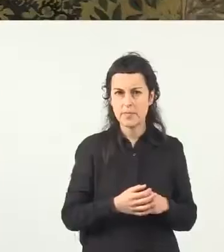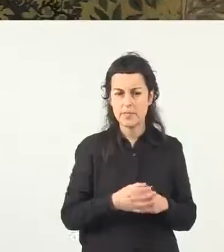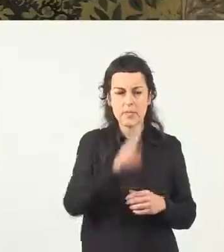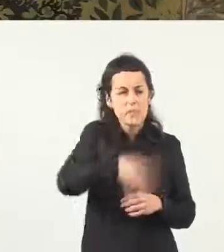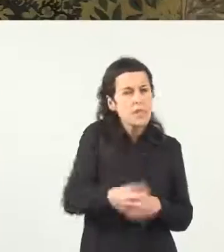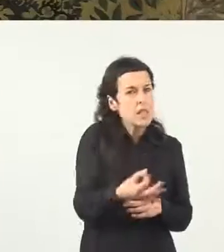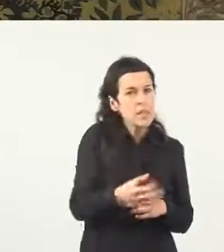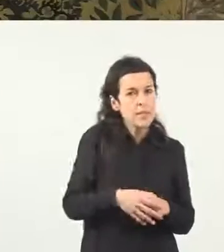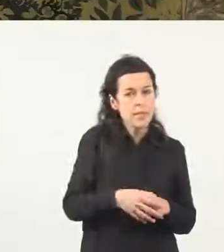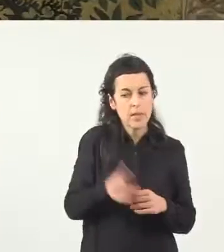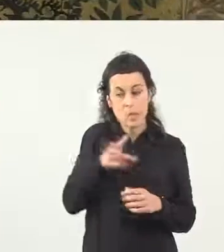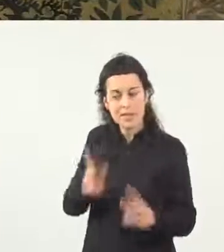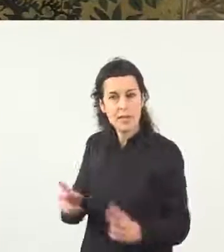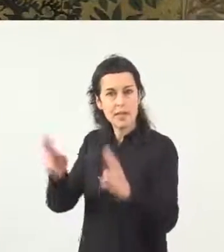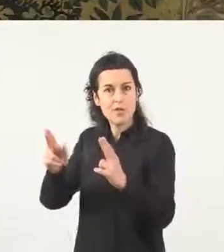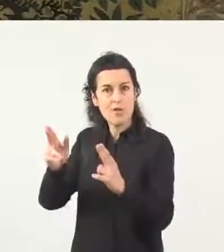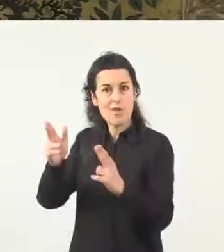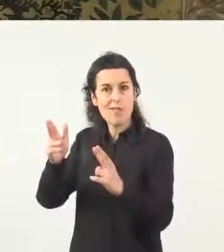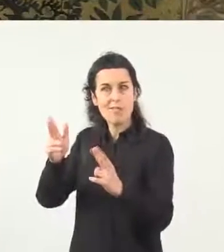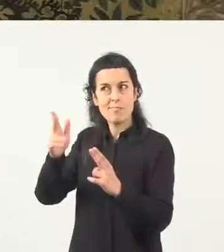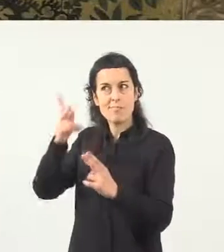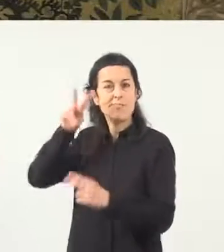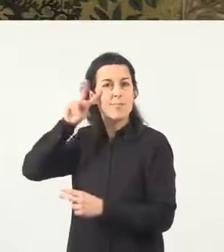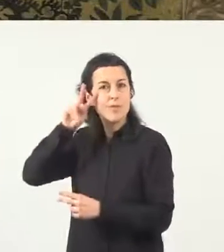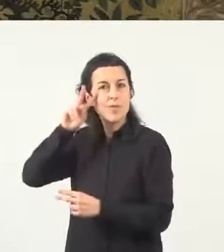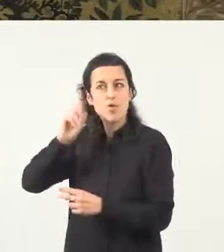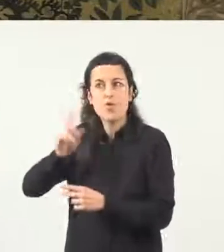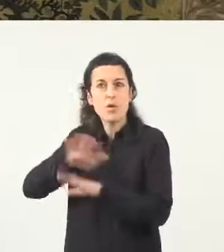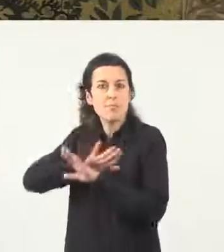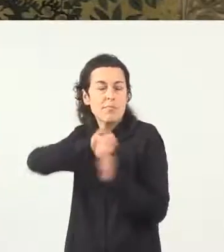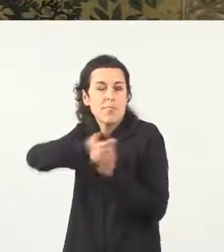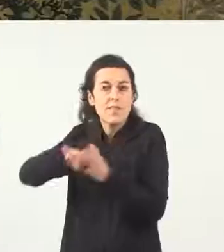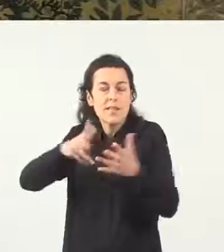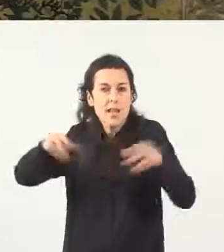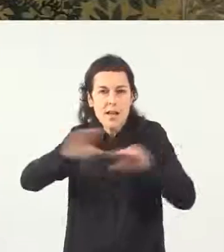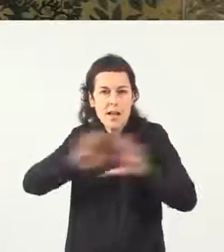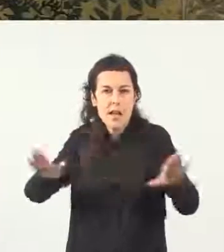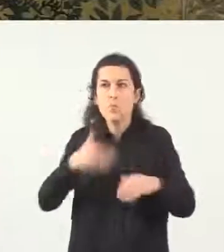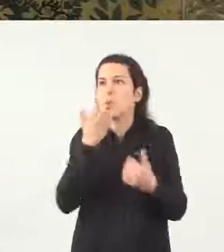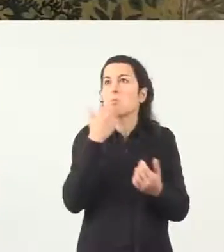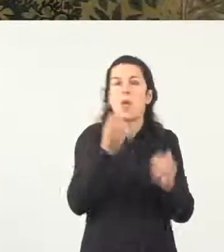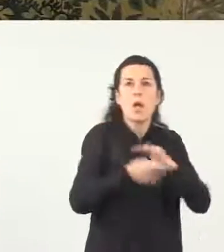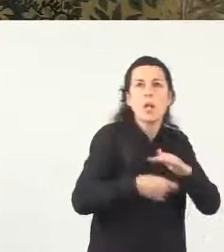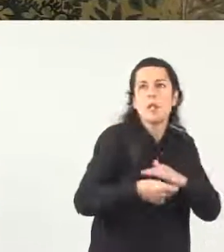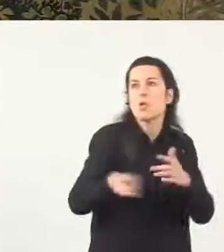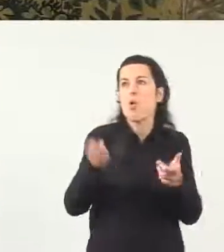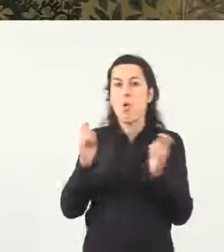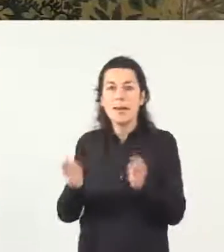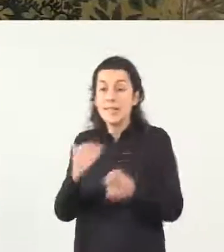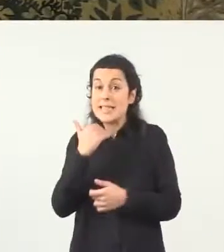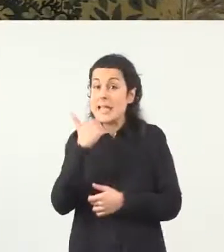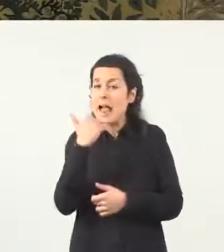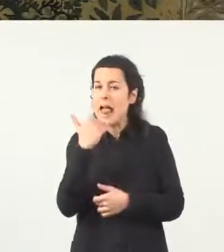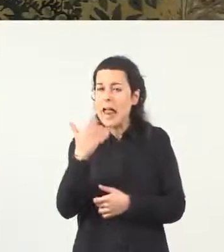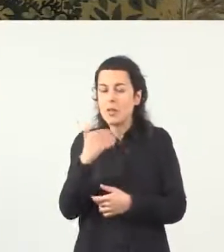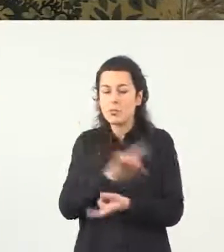Hori da parte bat, baina hori da dana? Ez. Gasteiz batean, Basauri batean, berdin dit, guk aldatu nahi badugu zerbait,